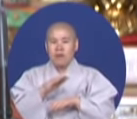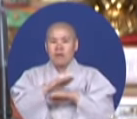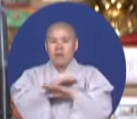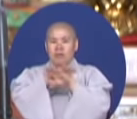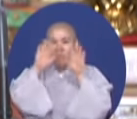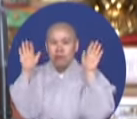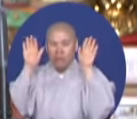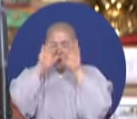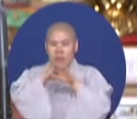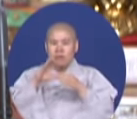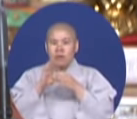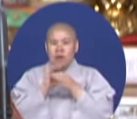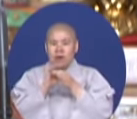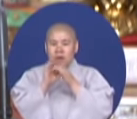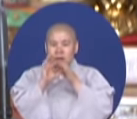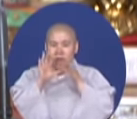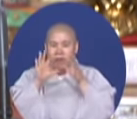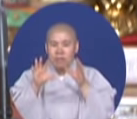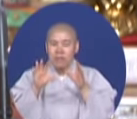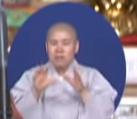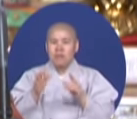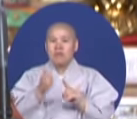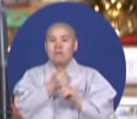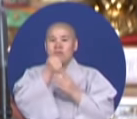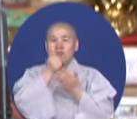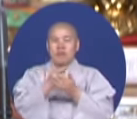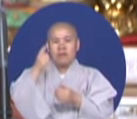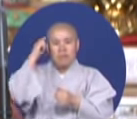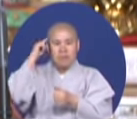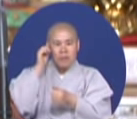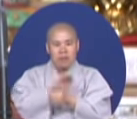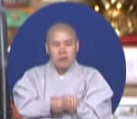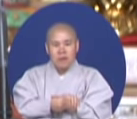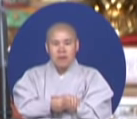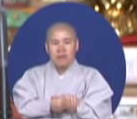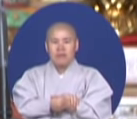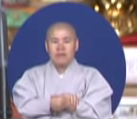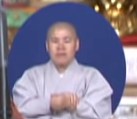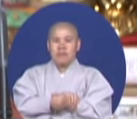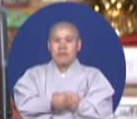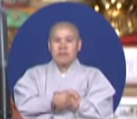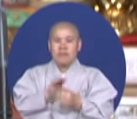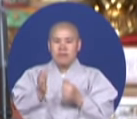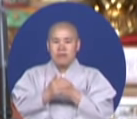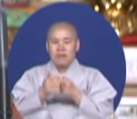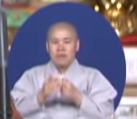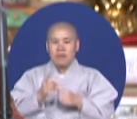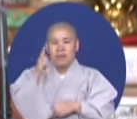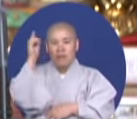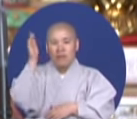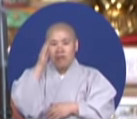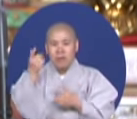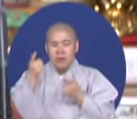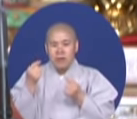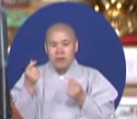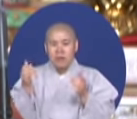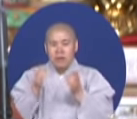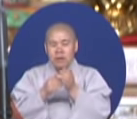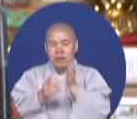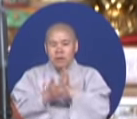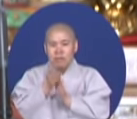밝고 어둡고 전혀 상관이 없는 게 그게 부처님의 지혜예요. 그래서 허공과 같이 다함이 없다.